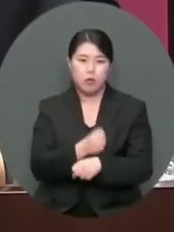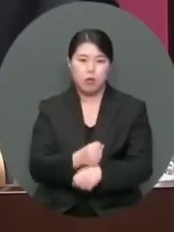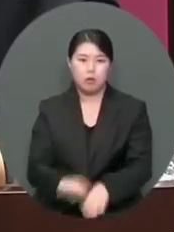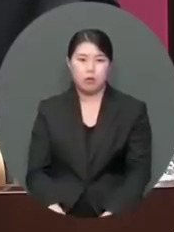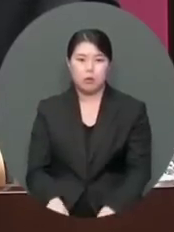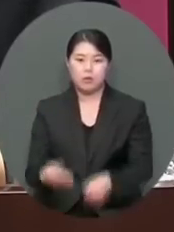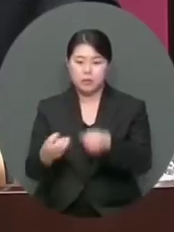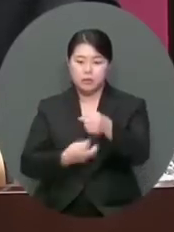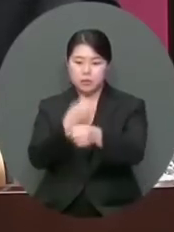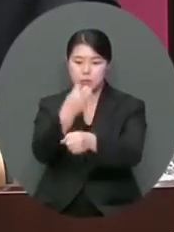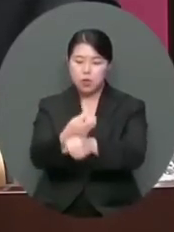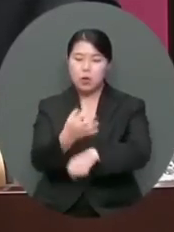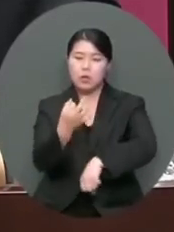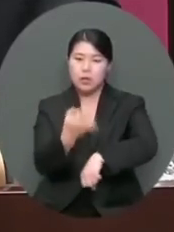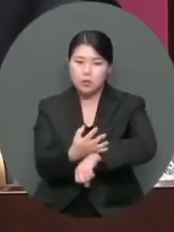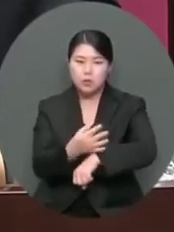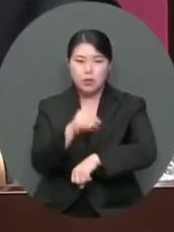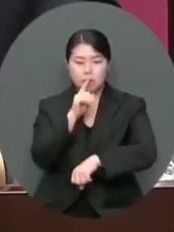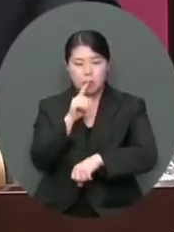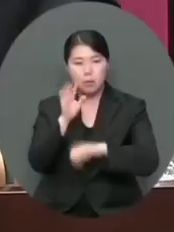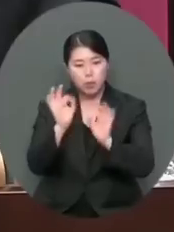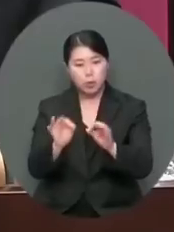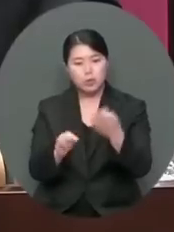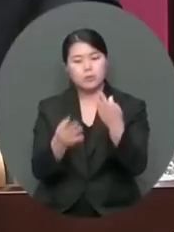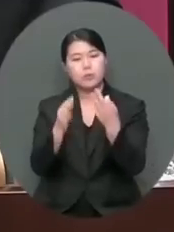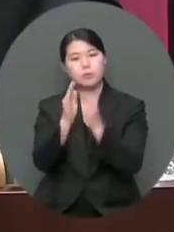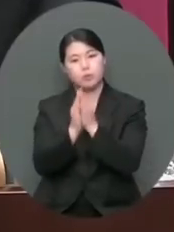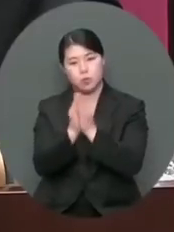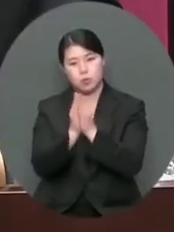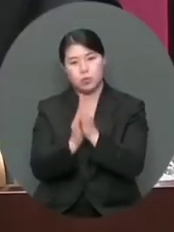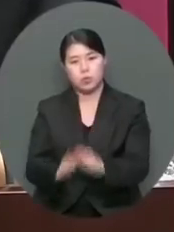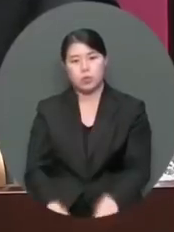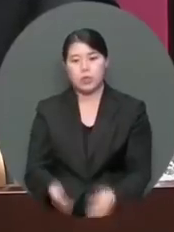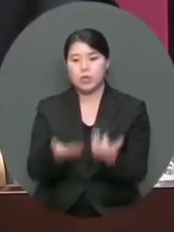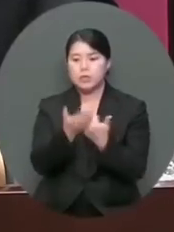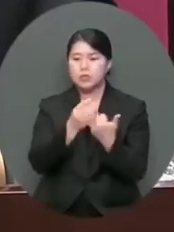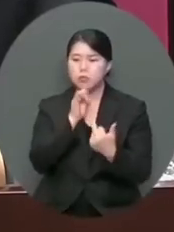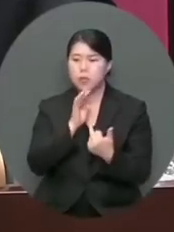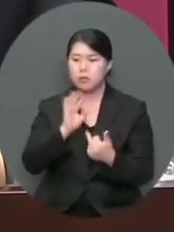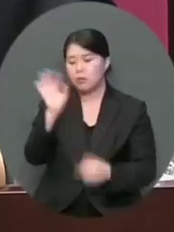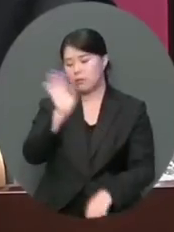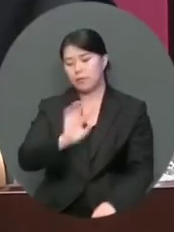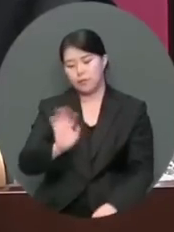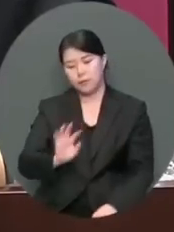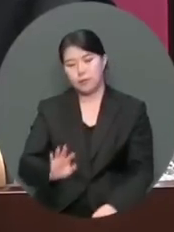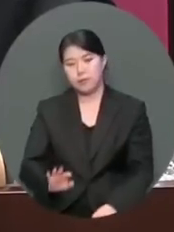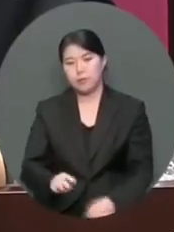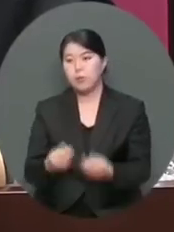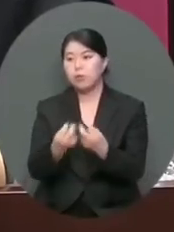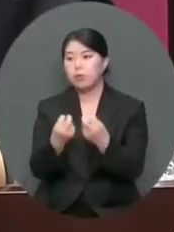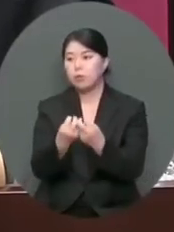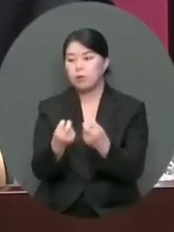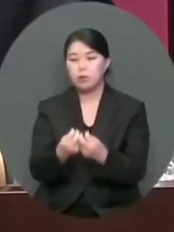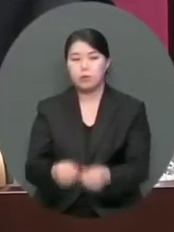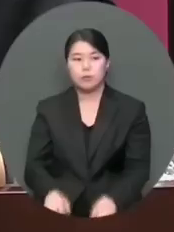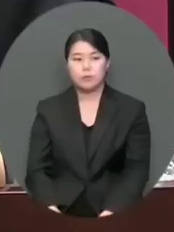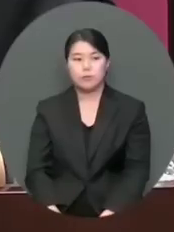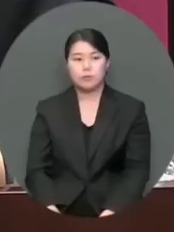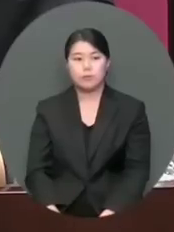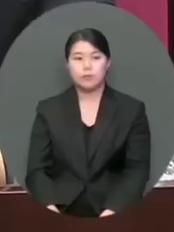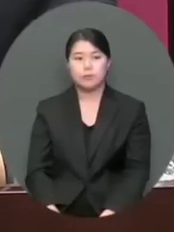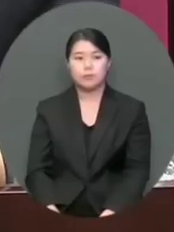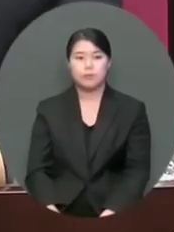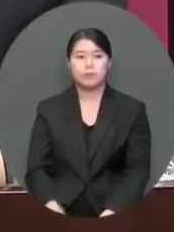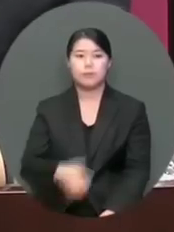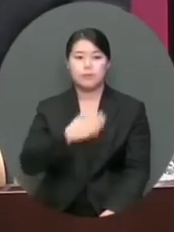단순 계산해도 13조 4,495억 원입니다. 제주만의 일은 아닐 텐데 어떻게 생각하십니까? 저는